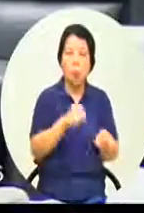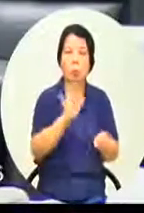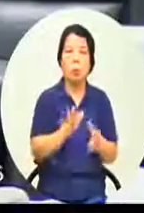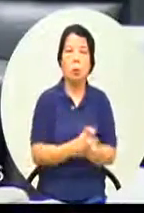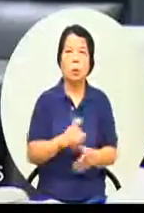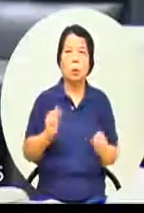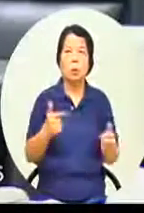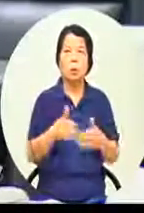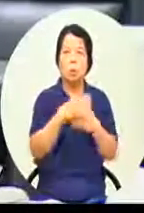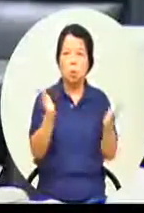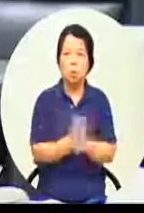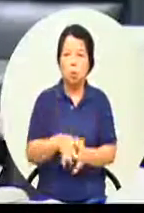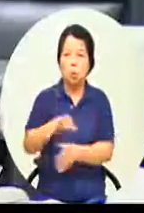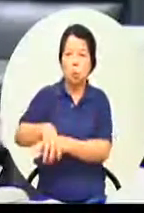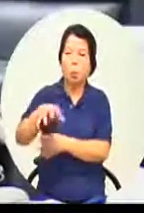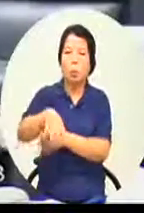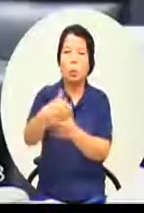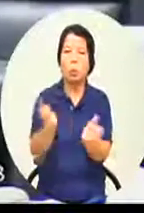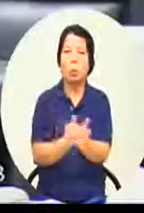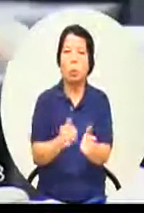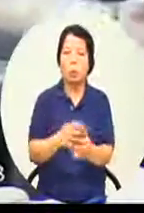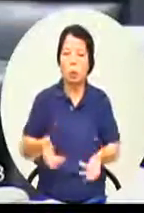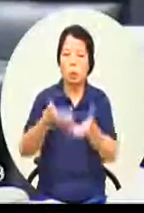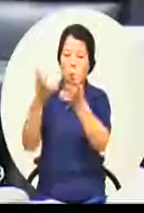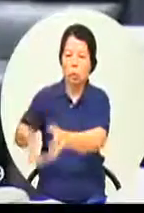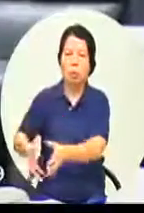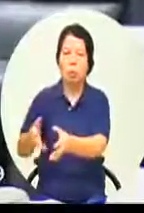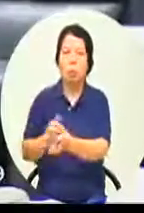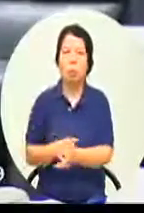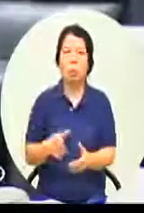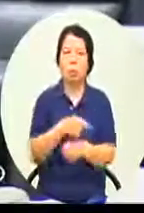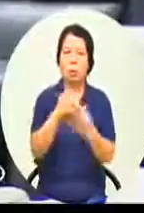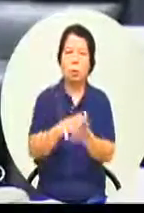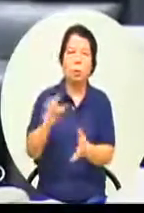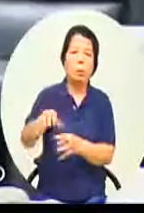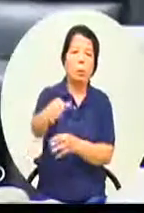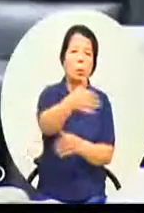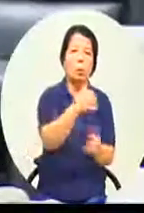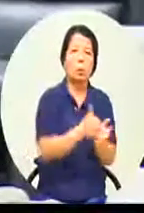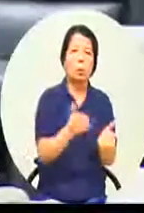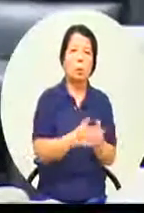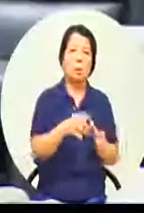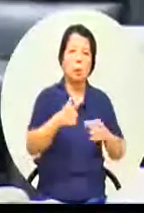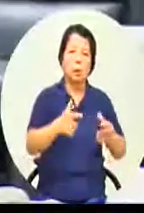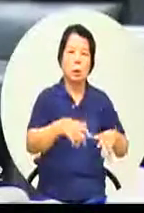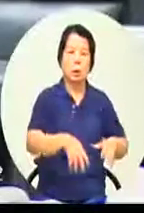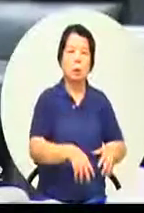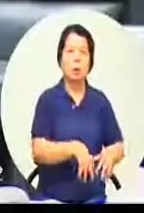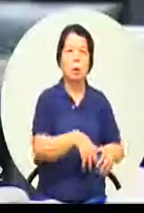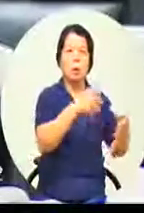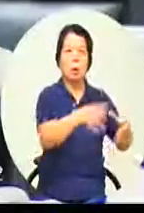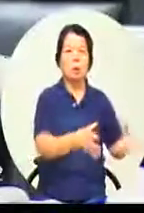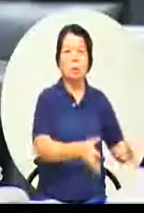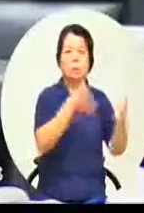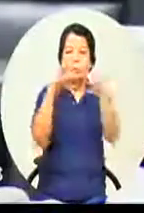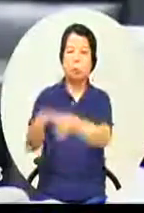们不是啊，你口卡乌啦，结果也无整起，乌了我看大家拢咧乌了，怎么还过来把迄个架子扛起？啊，扛好